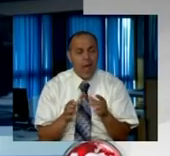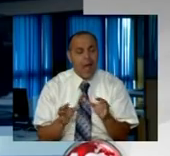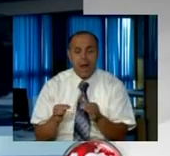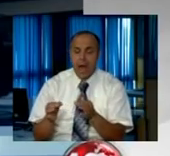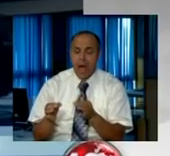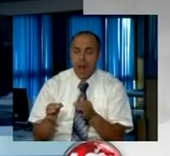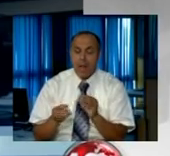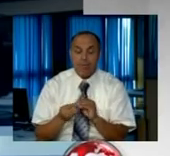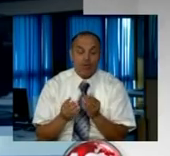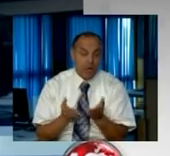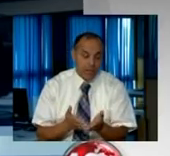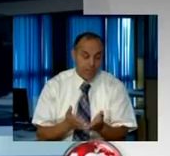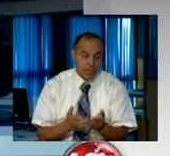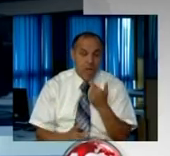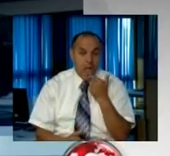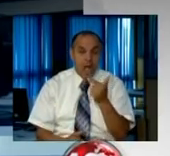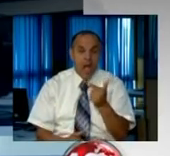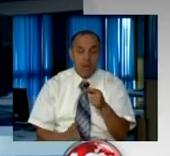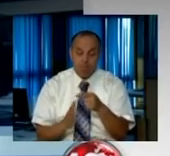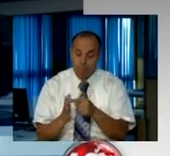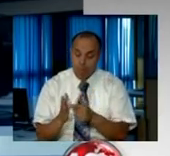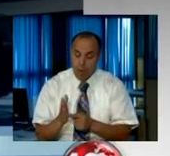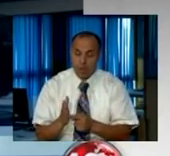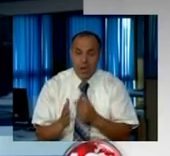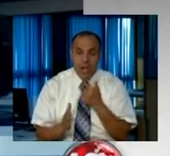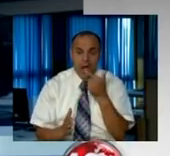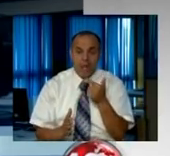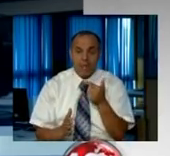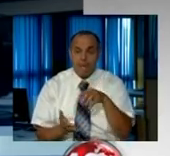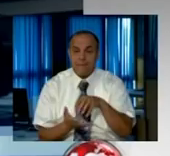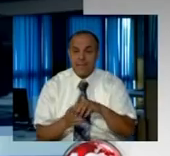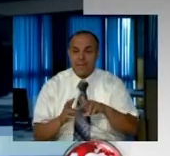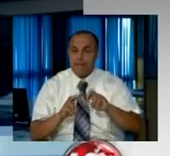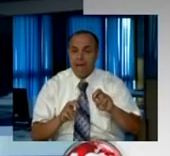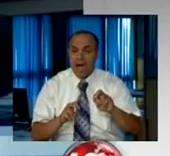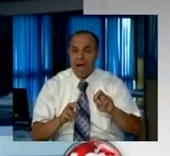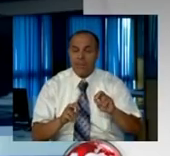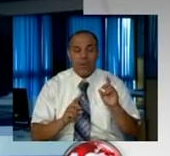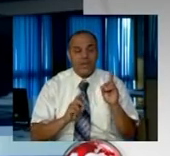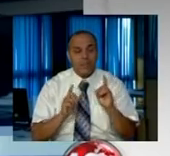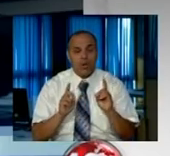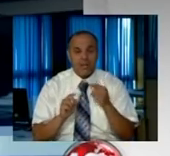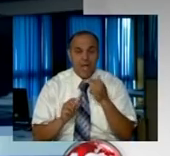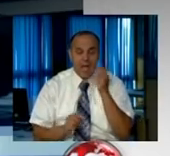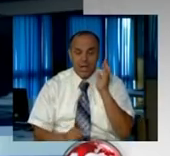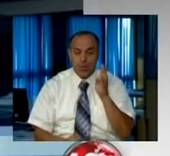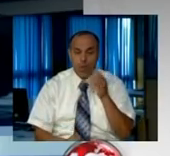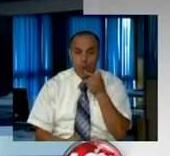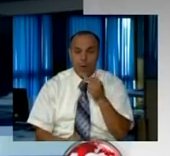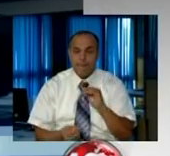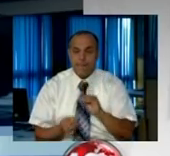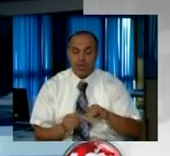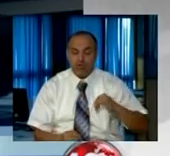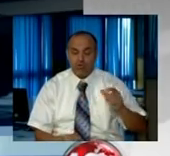الحلول لهذه الاهتمامات كانت من أبرز النقاط التي تطرق لها مركز دراسة الإسلام والديمقراطية خلال ندوة حول